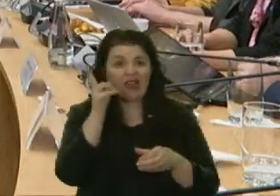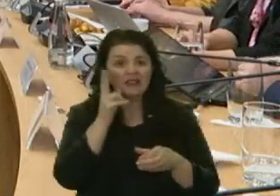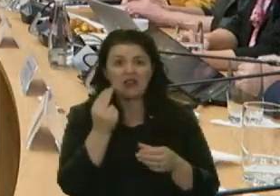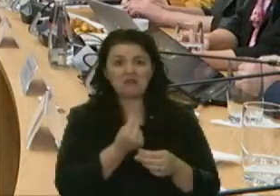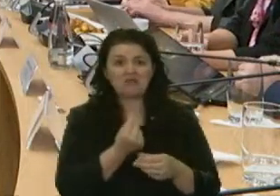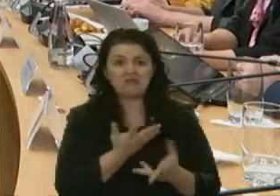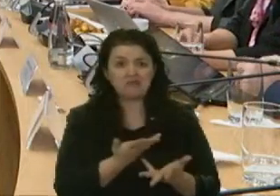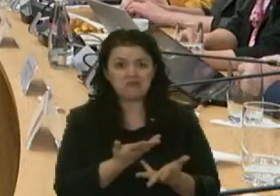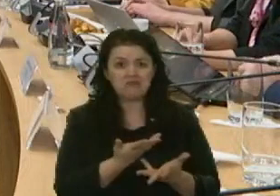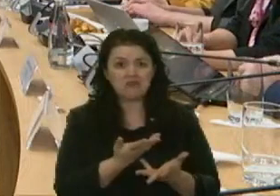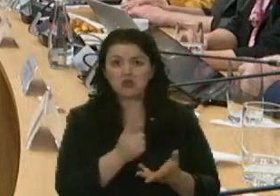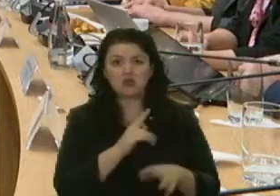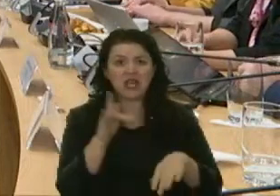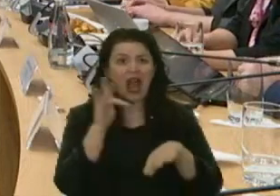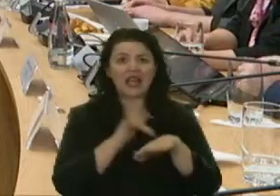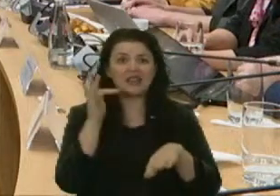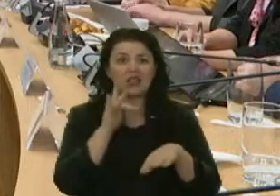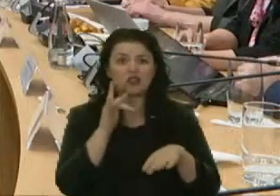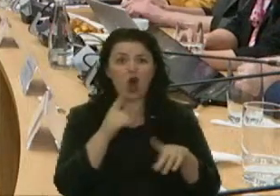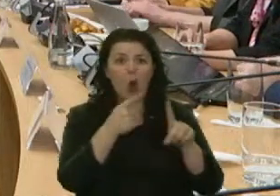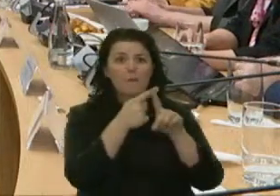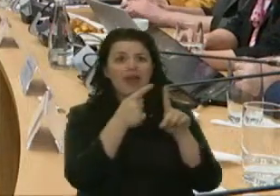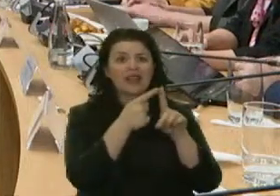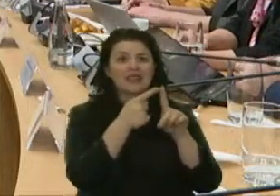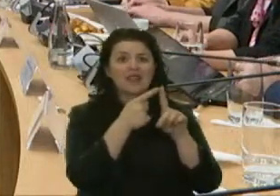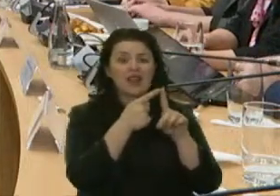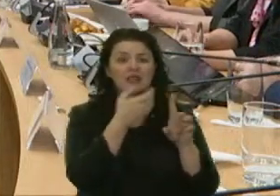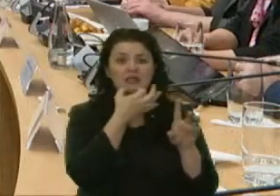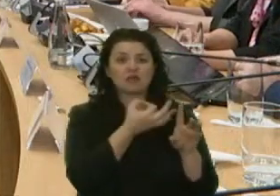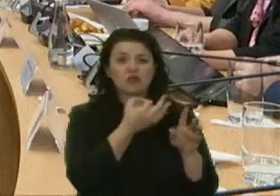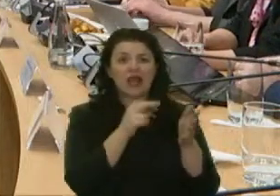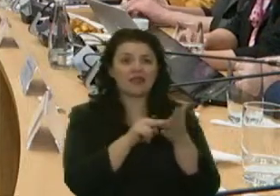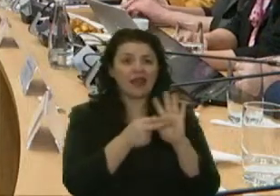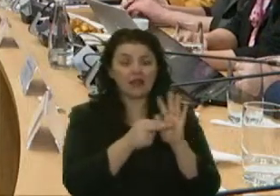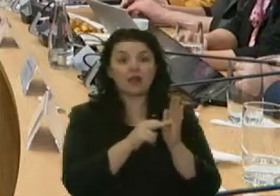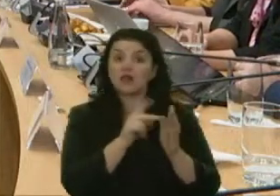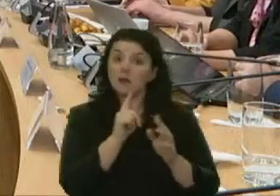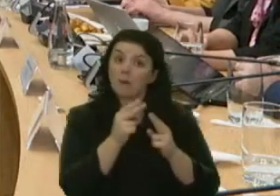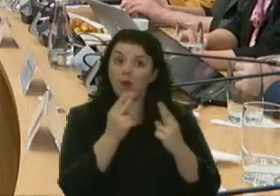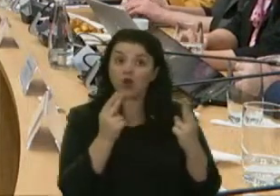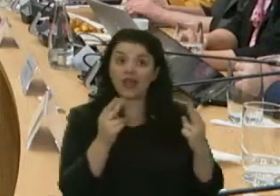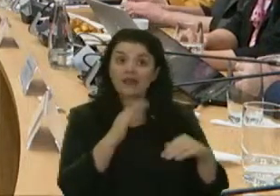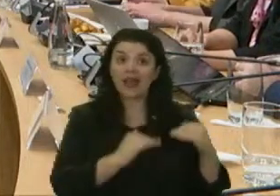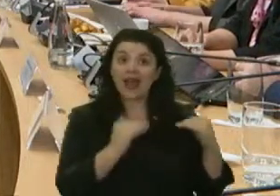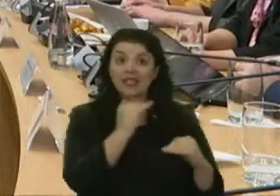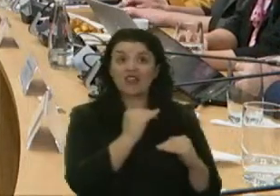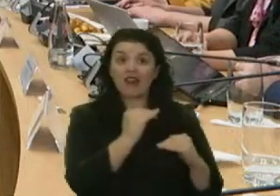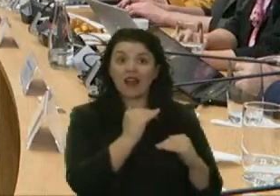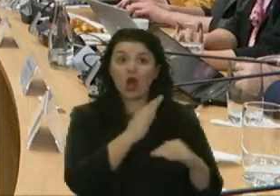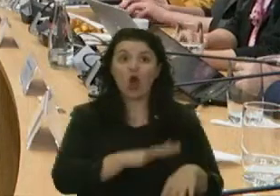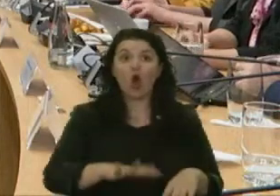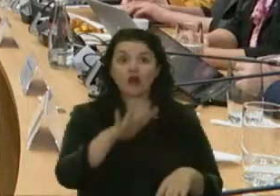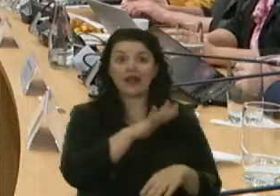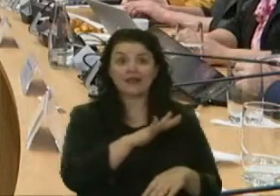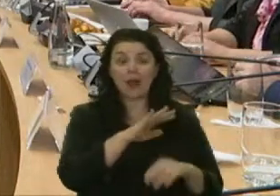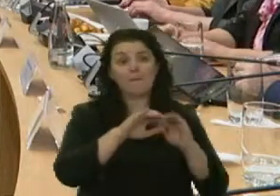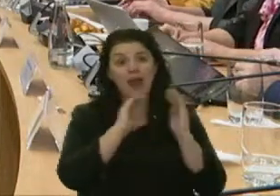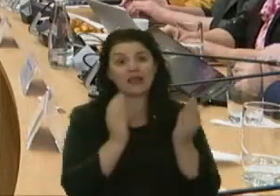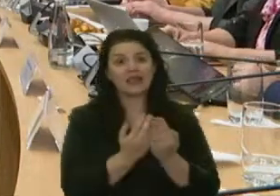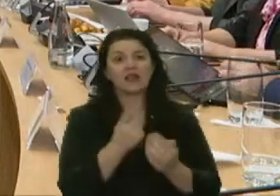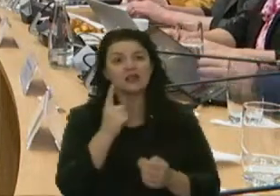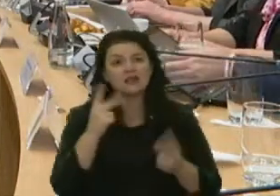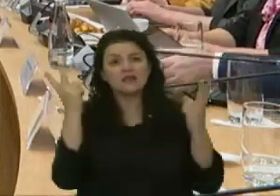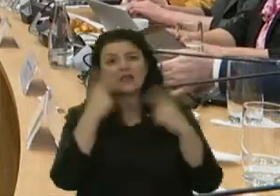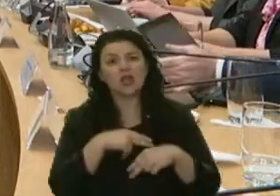Nu este neapărat de atinge nu știu ce obiective pe care le spunem în termeni tehnici care sunt importante la nivel Continental și planetar dar să